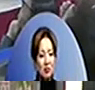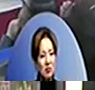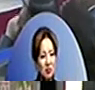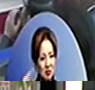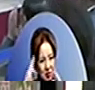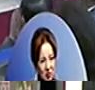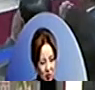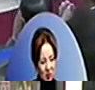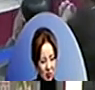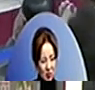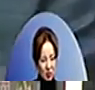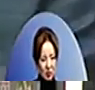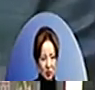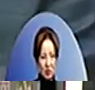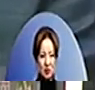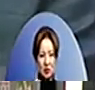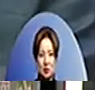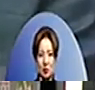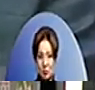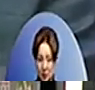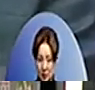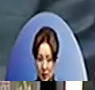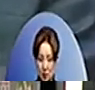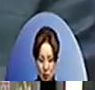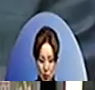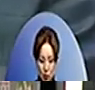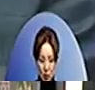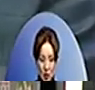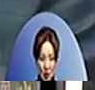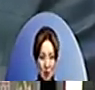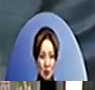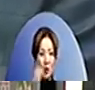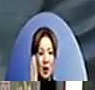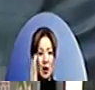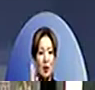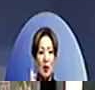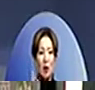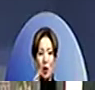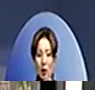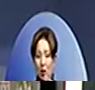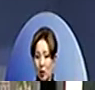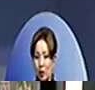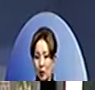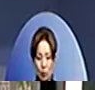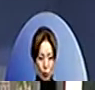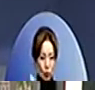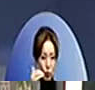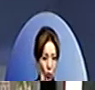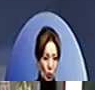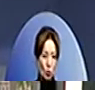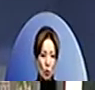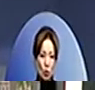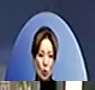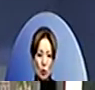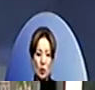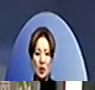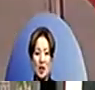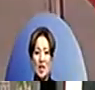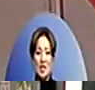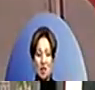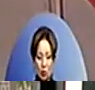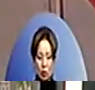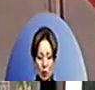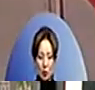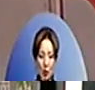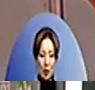үйлийн жилүүдэд давамгайлж байна. Манай улсад үйл ажиллагаа явуулж байгаа гадаадын компаниудаас хөрөнгө оруулалт хувь эзэмшилтэй холбоотой маргаан бий болж,